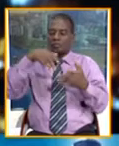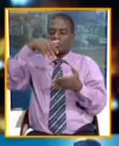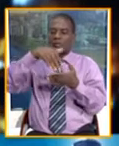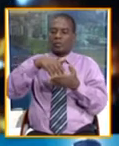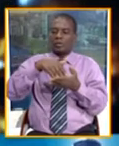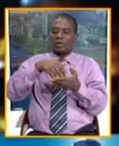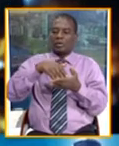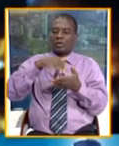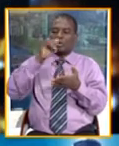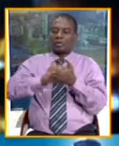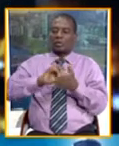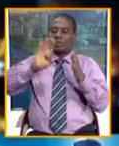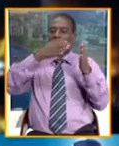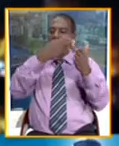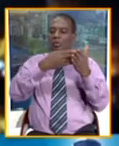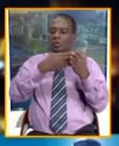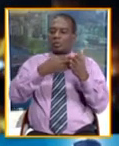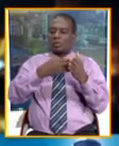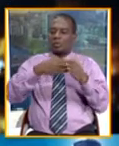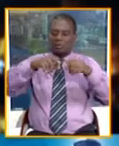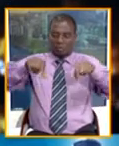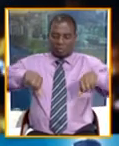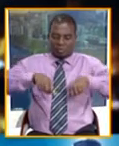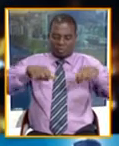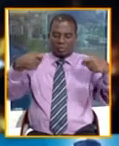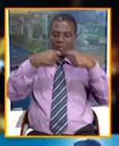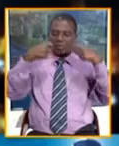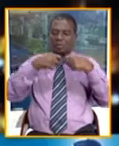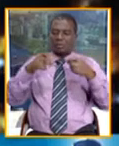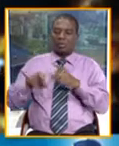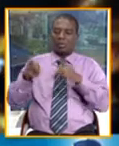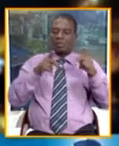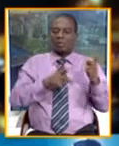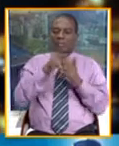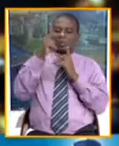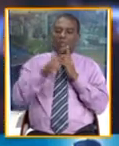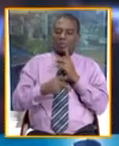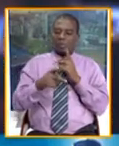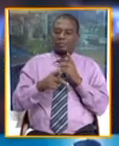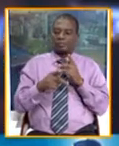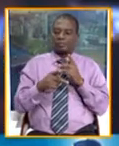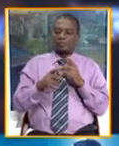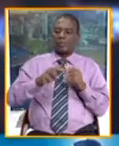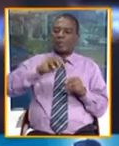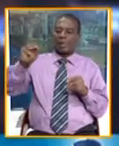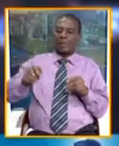de cette épreuve de sciences physiques selon le programme que je vais décliner.